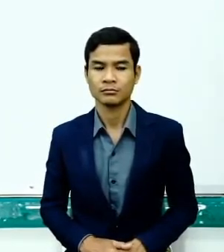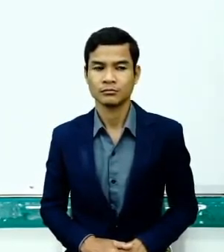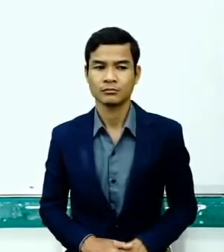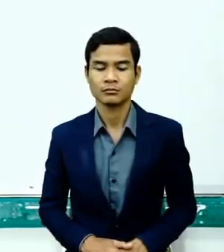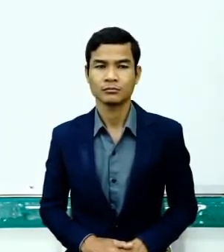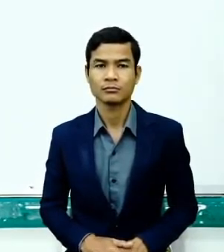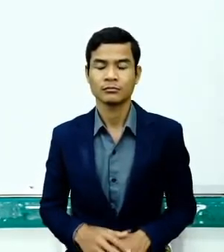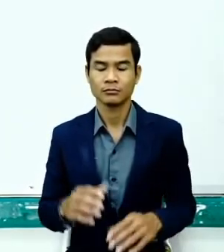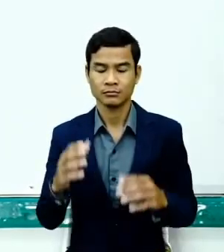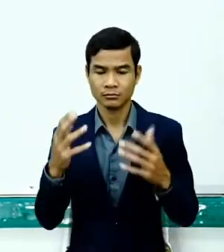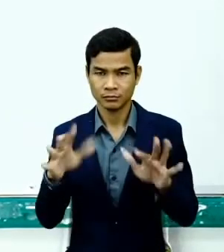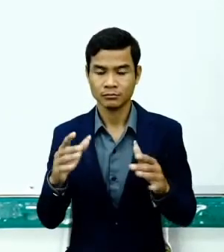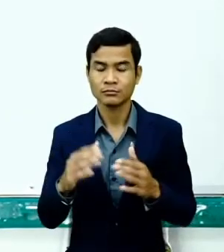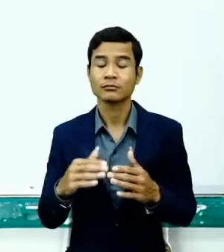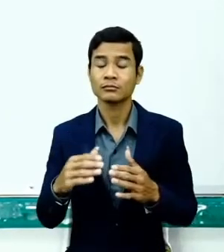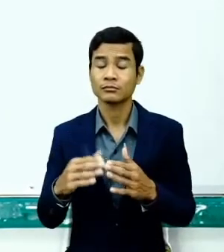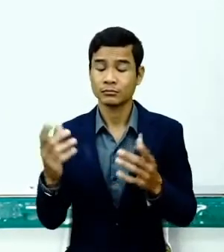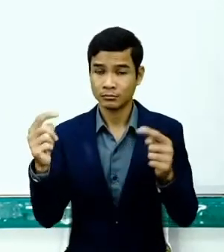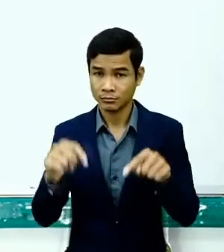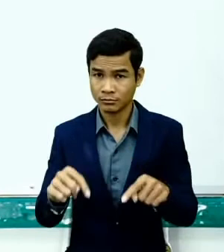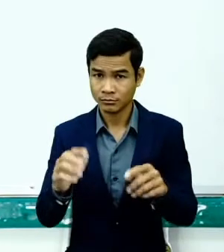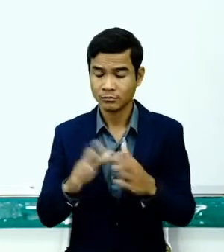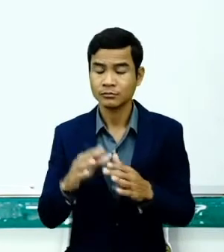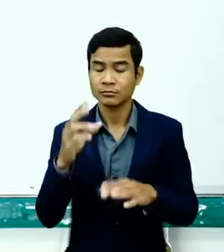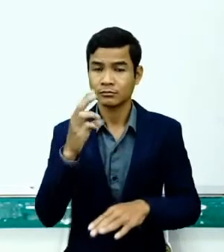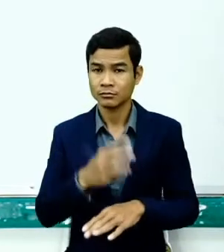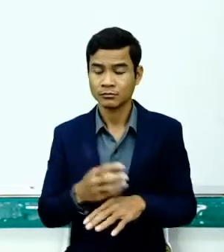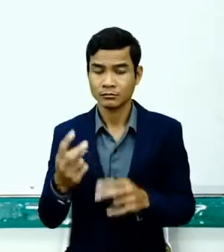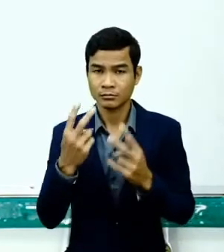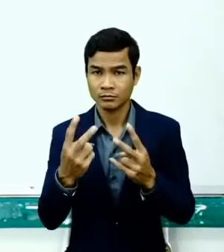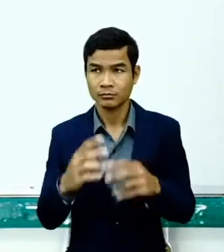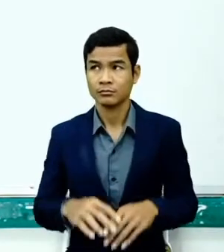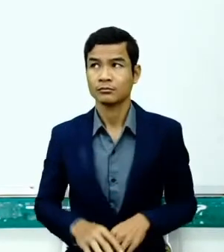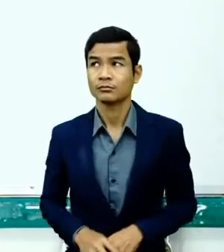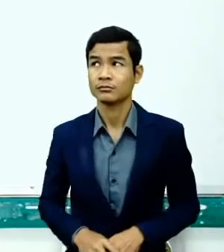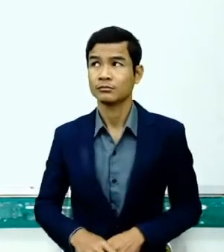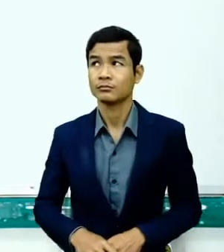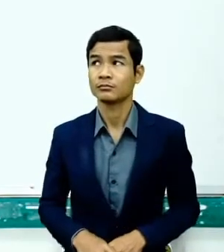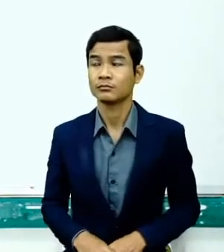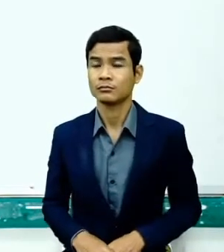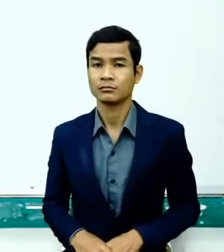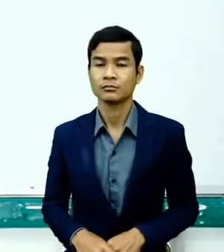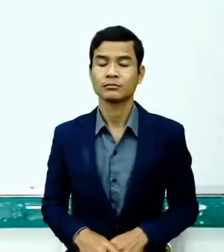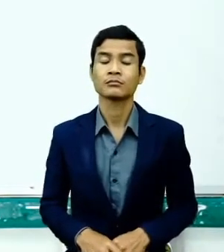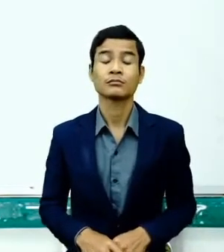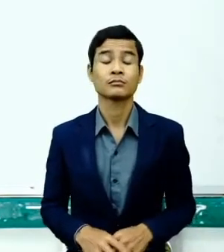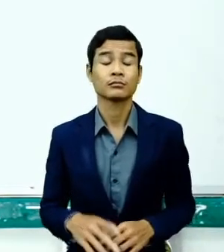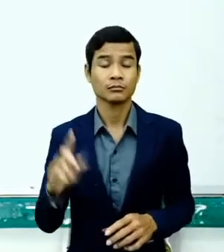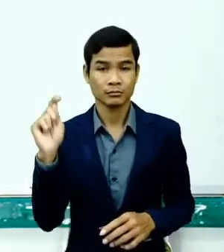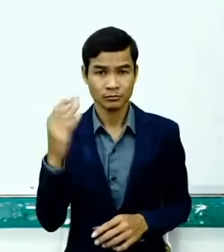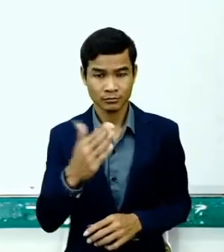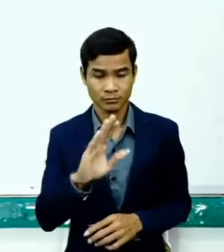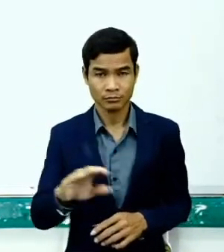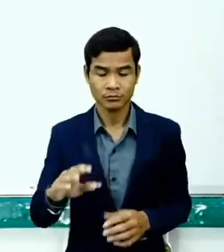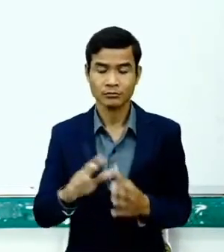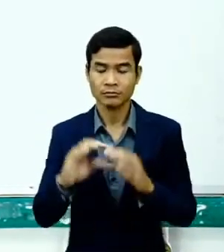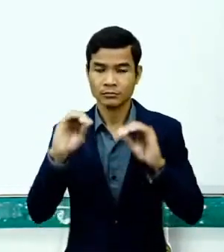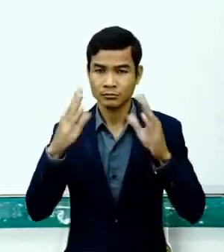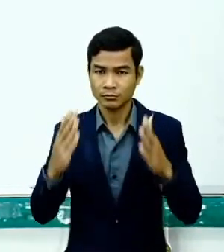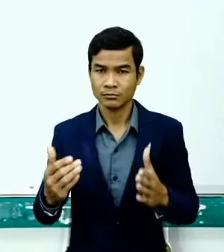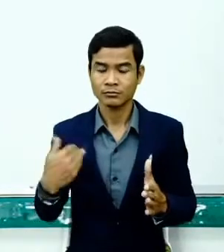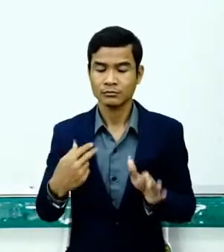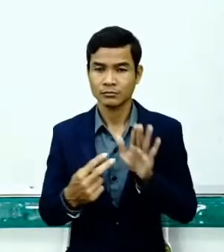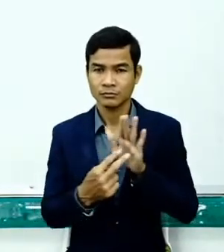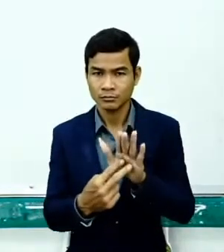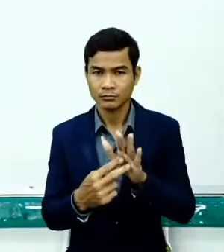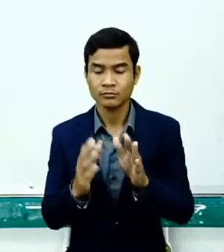ចាមកដល់ហើយតែនតែនតែនចានេះគឺជារូបភាពឥឡូវអ្នកគ្រូបង្ហាញកូ